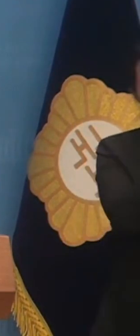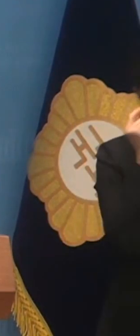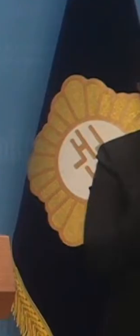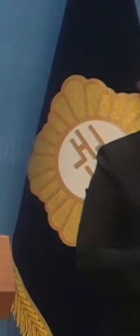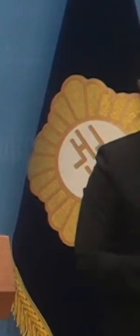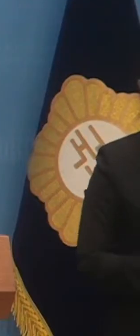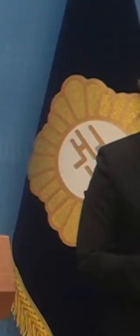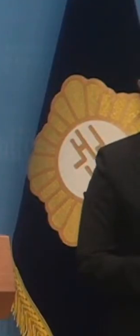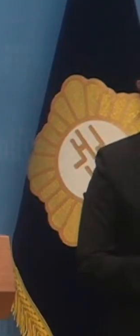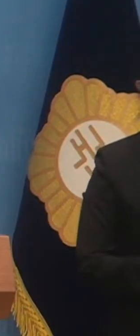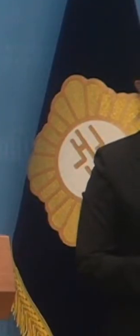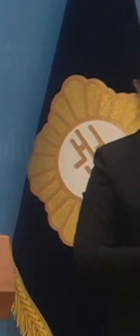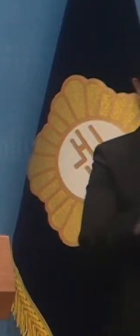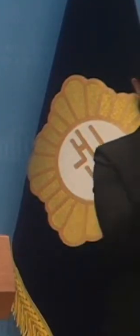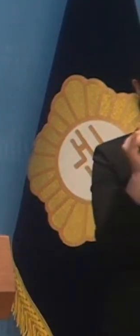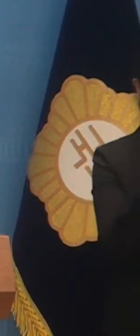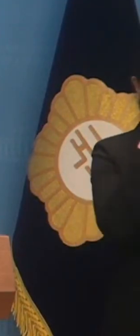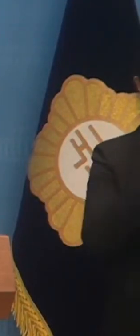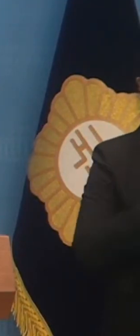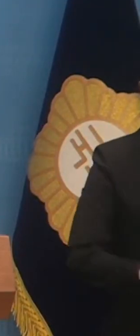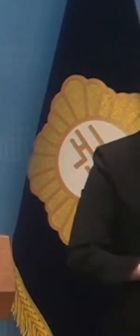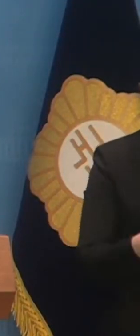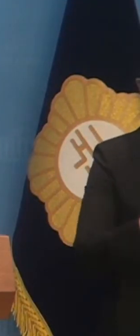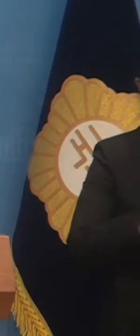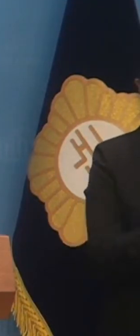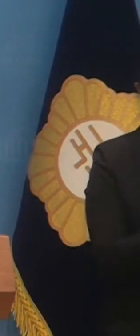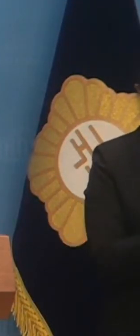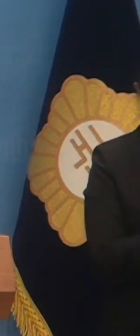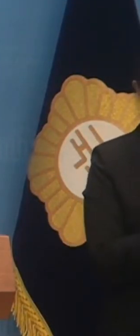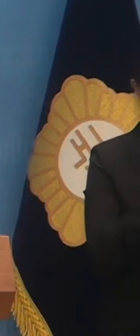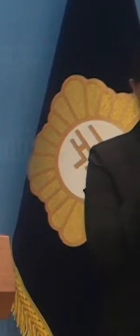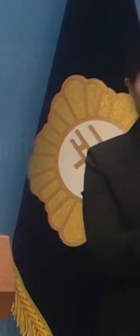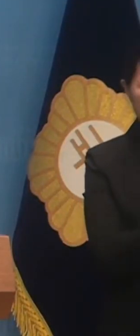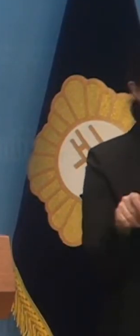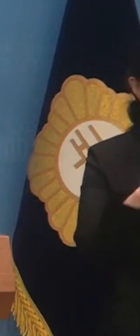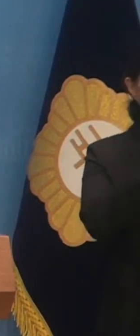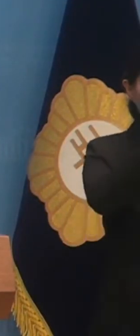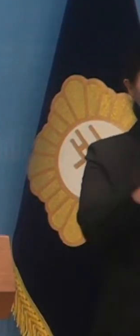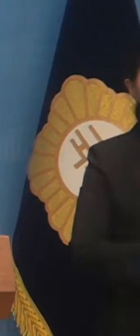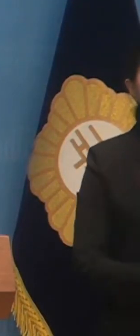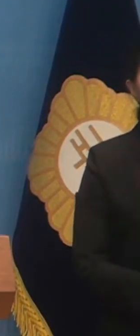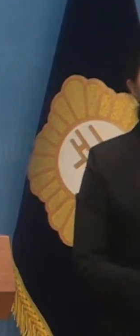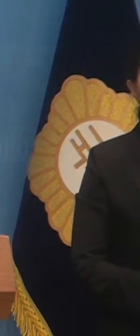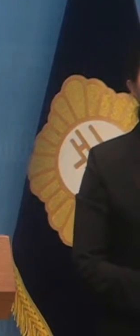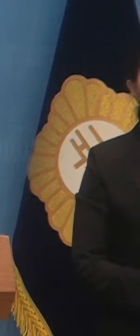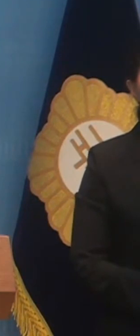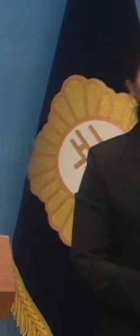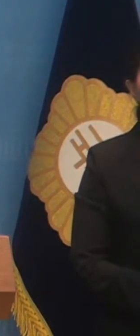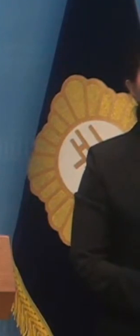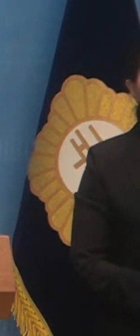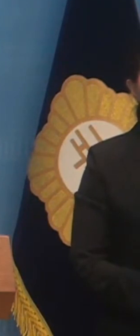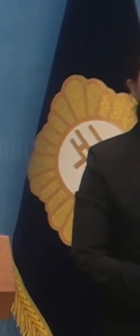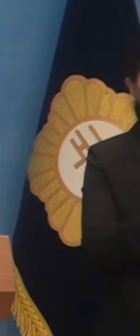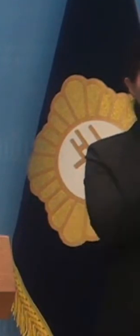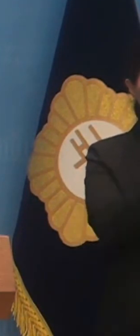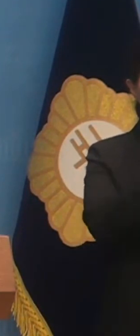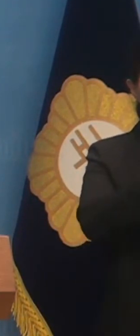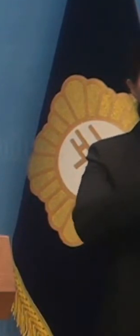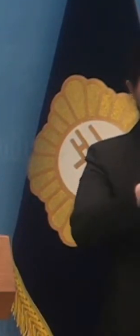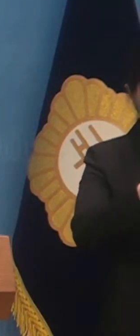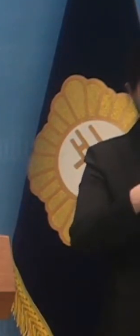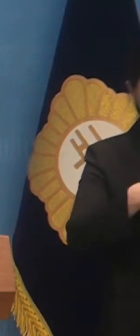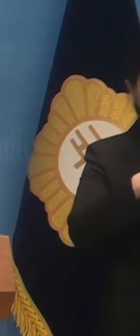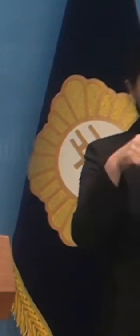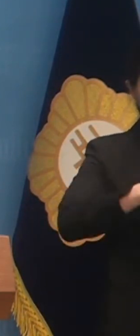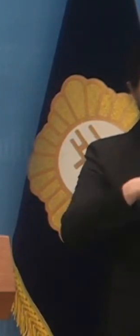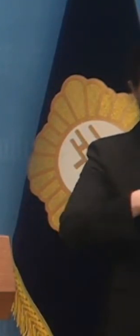부족합니다. 국민의 생존이 달린 문제를 더 이상 미룰 수 없습니다. ILO 협약